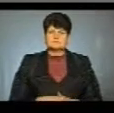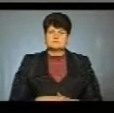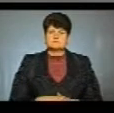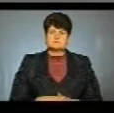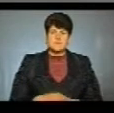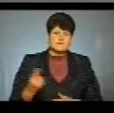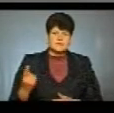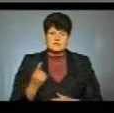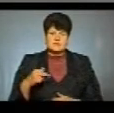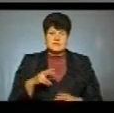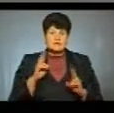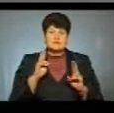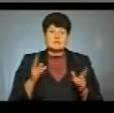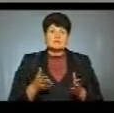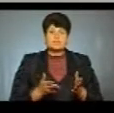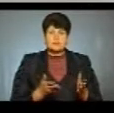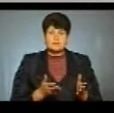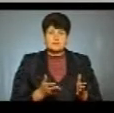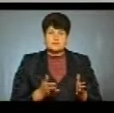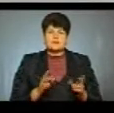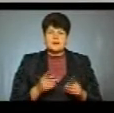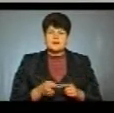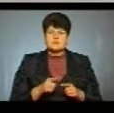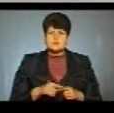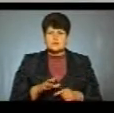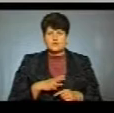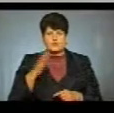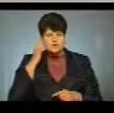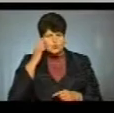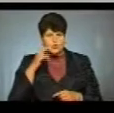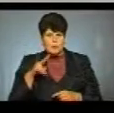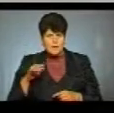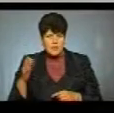Ви перші йдете в невідоме, як це було в Чорнобилі,